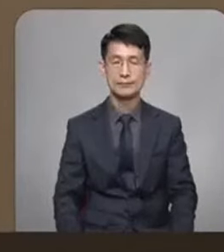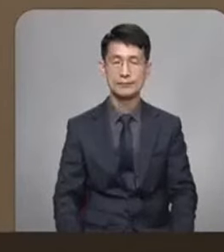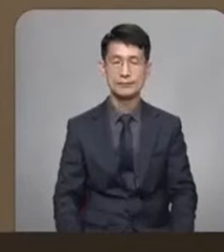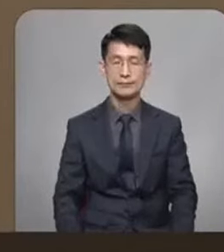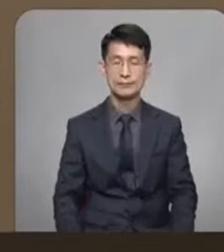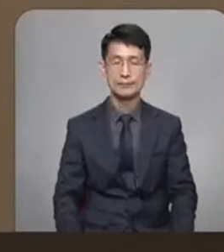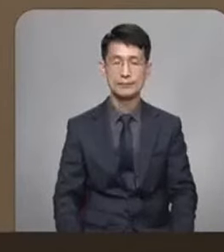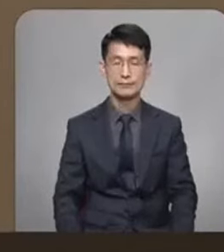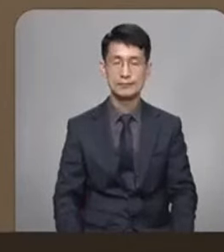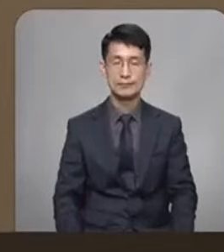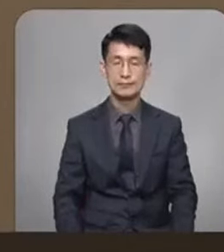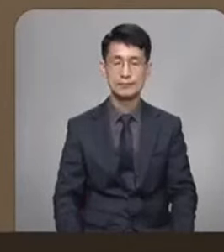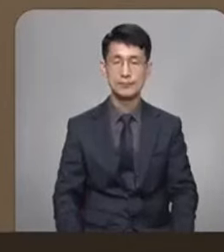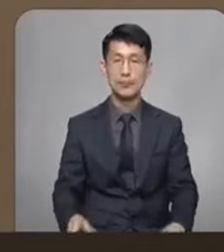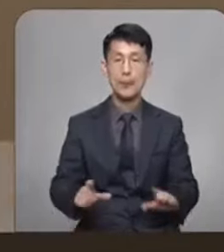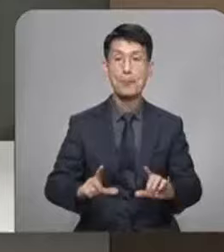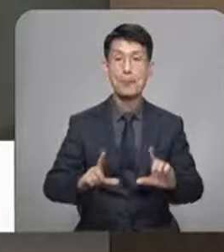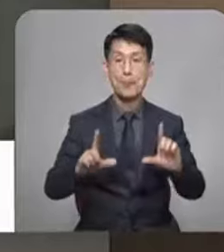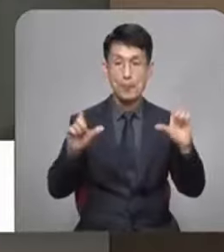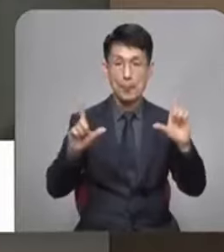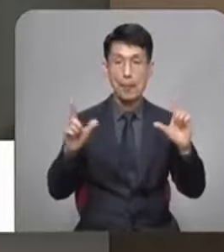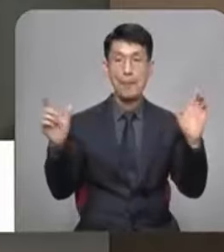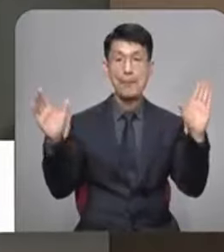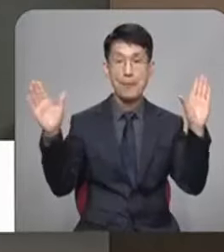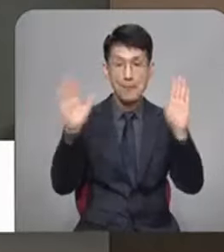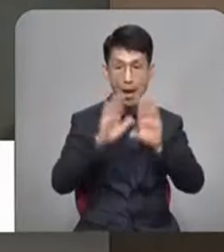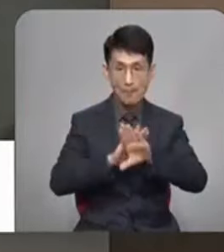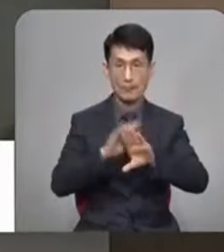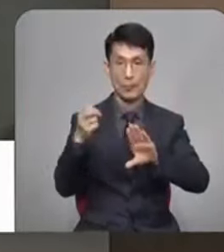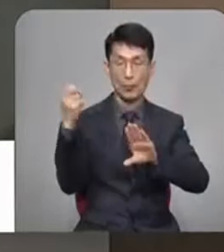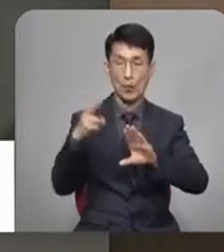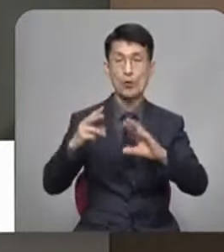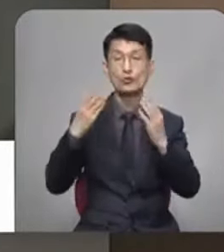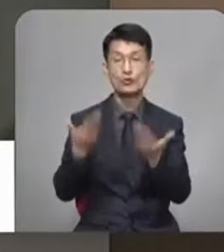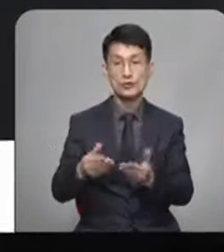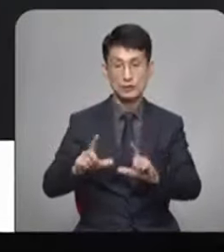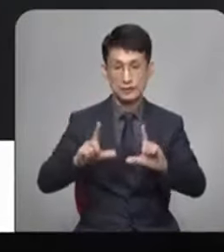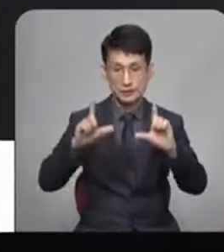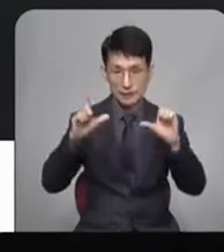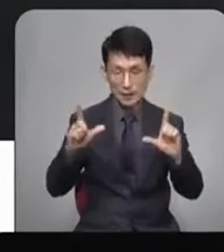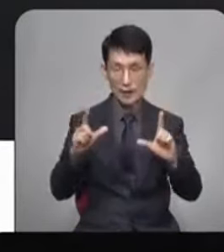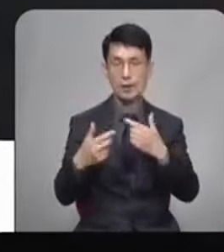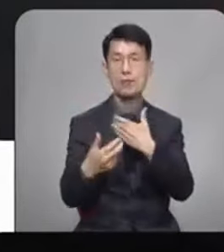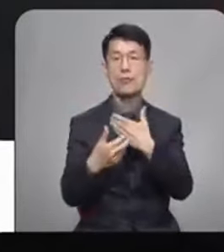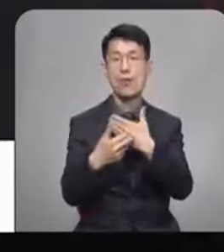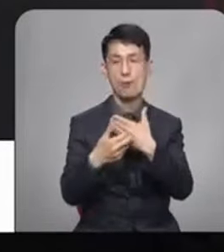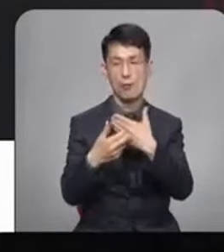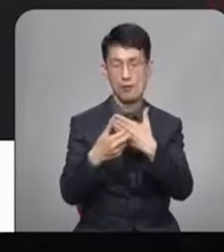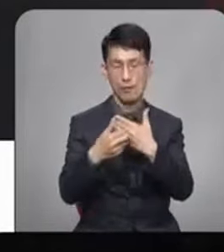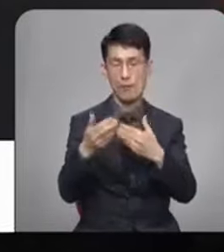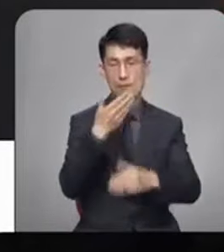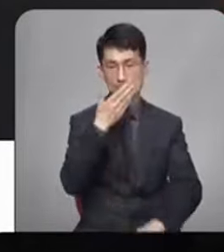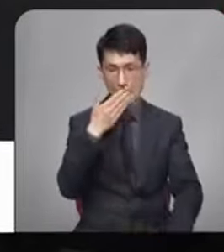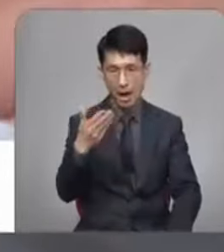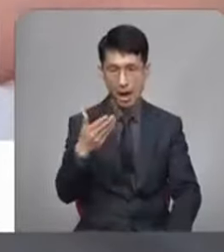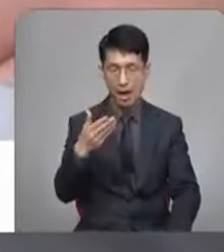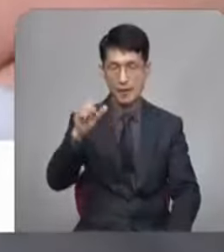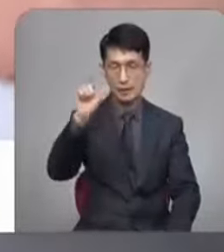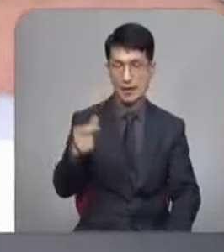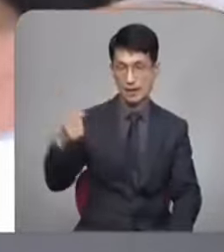평일 밤은 물론 휴일에도 어린이를 진료하는 달빛어린이 병원입니다 지난해초 전국